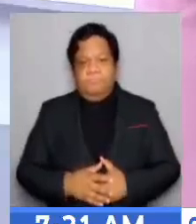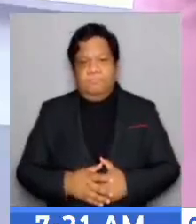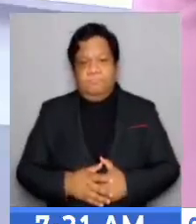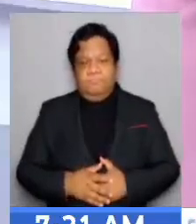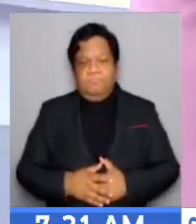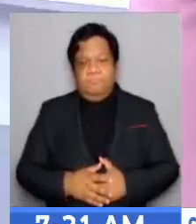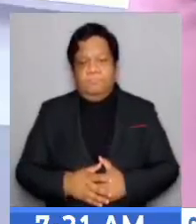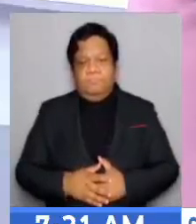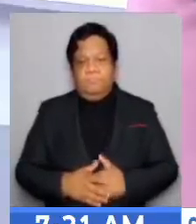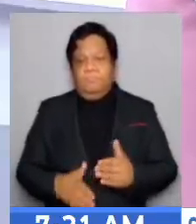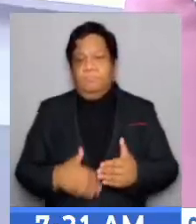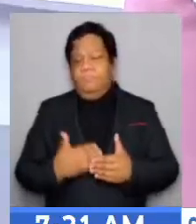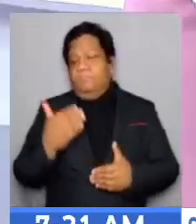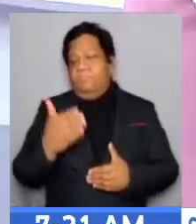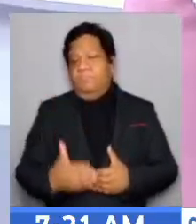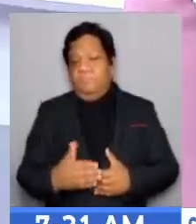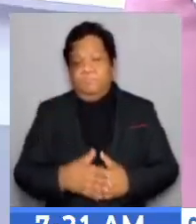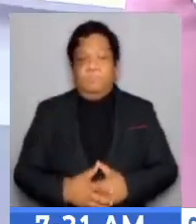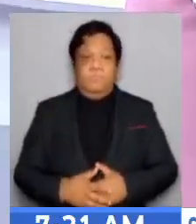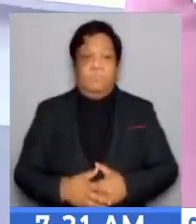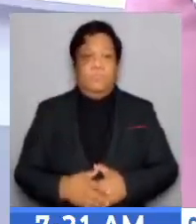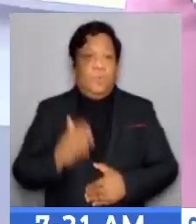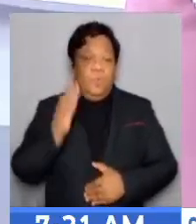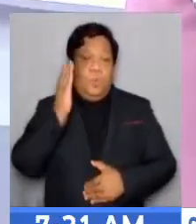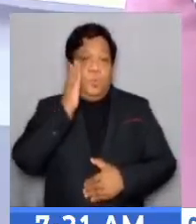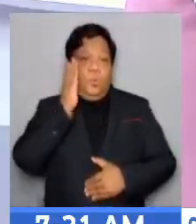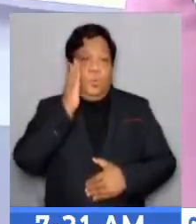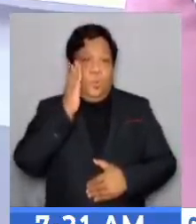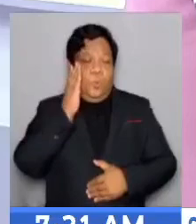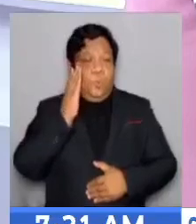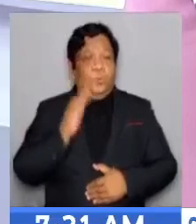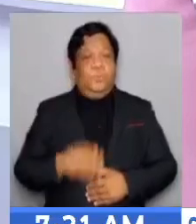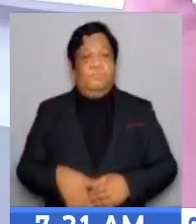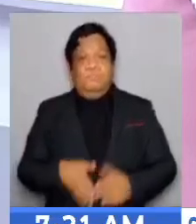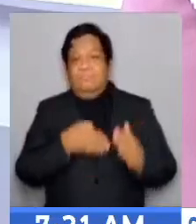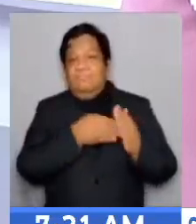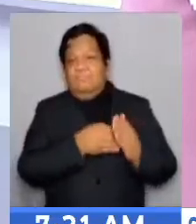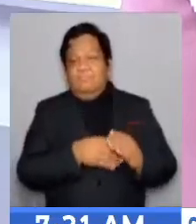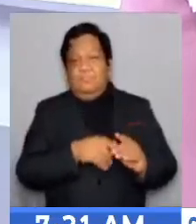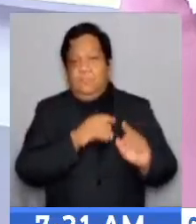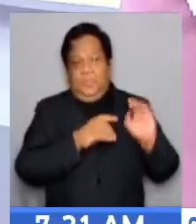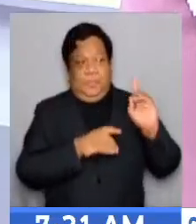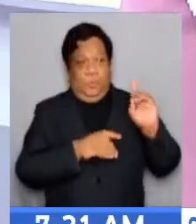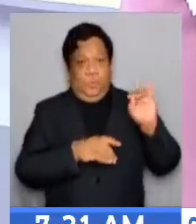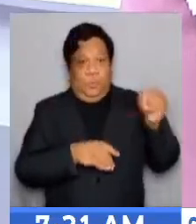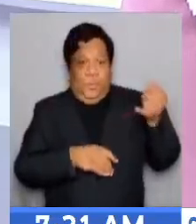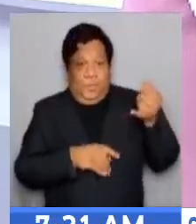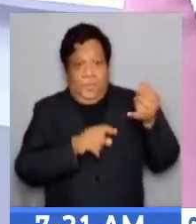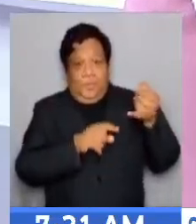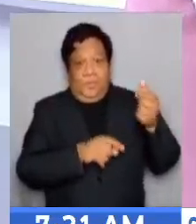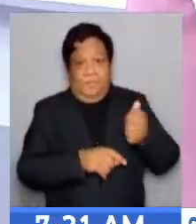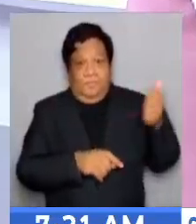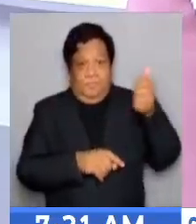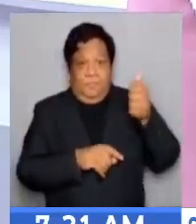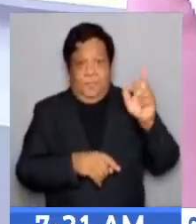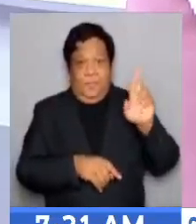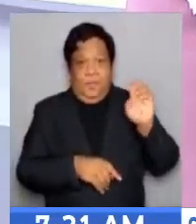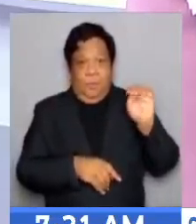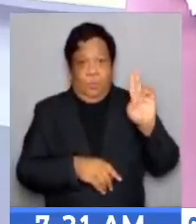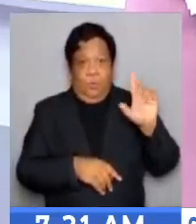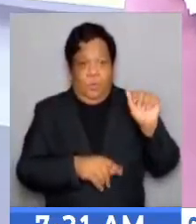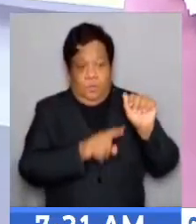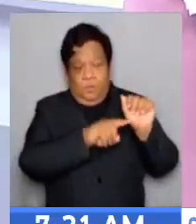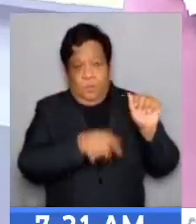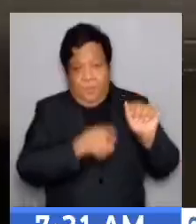Na-raffle na po ang kasong possession of illegal drugs laban sa anak ni Justice Secretary Jesus Crispin Remulla na si Juanito Remulla